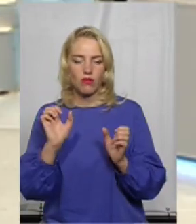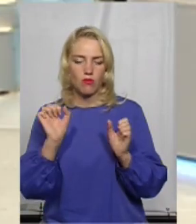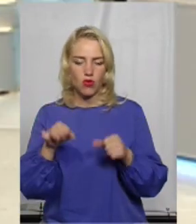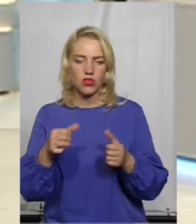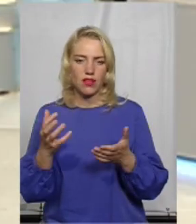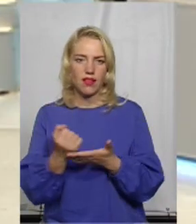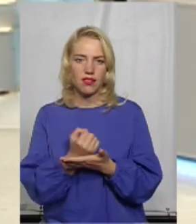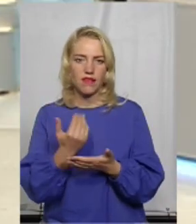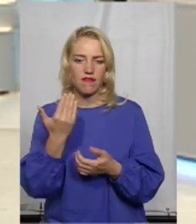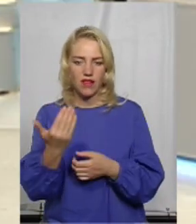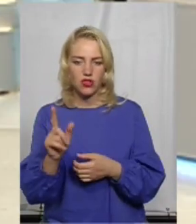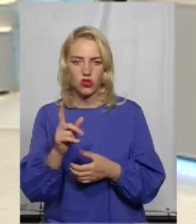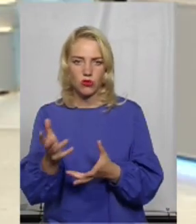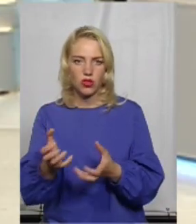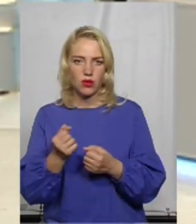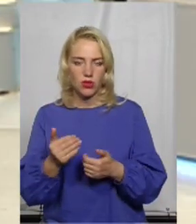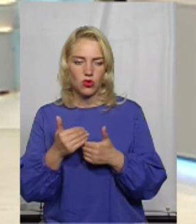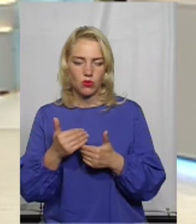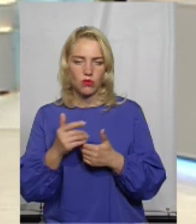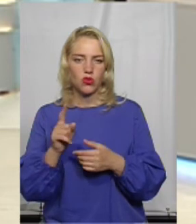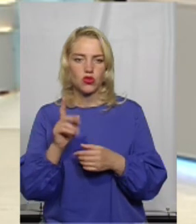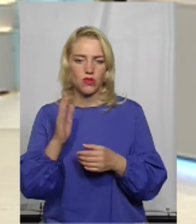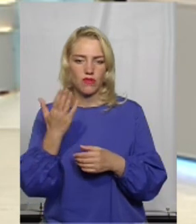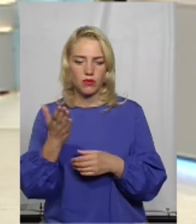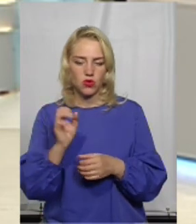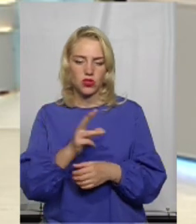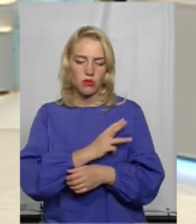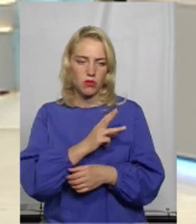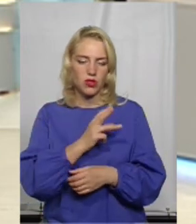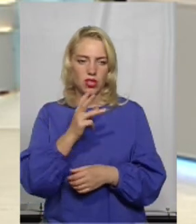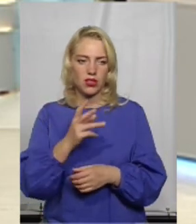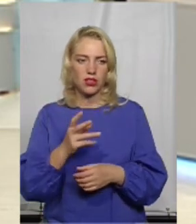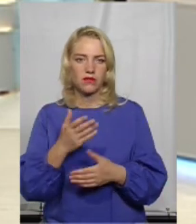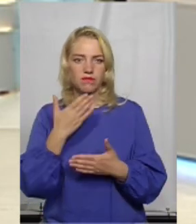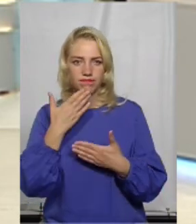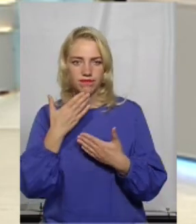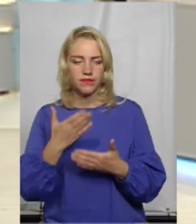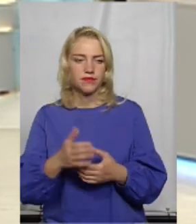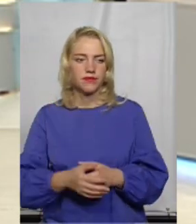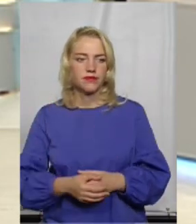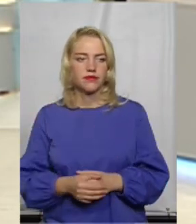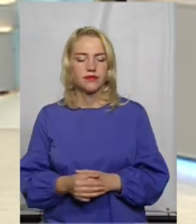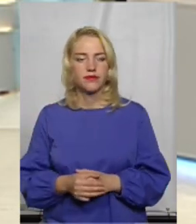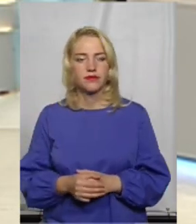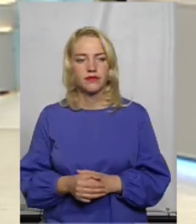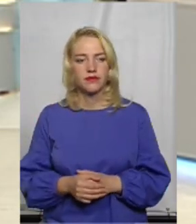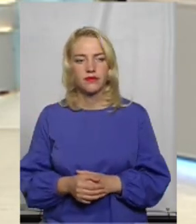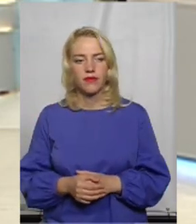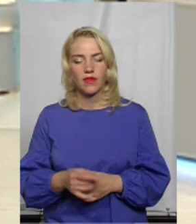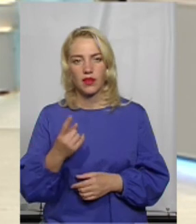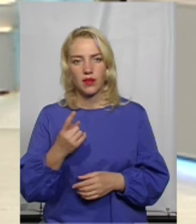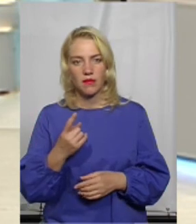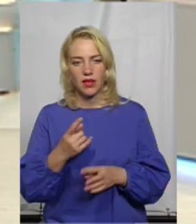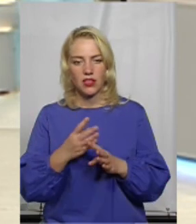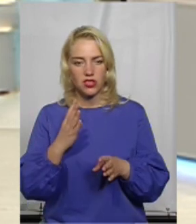отримати допомогу? І наостанок, що ви можете побажати телеглядачам, що ви можете порадити? 2 хвилини. Ну, перш